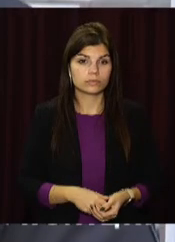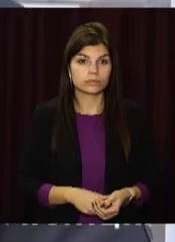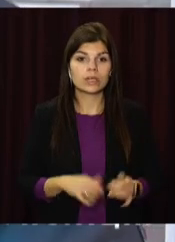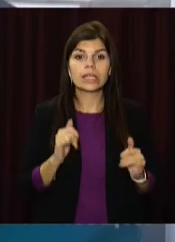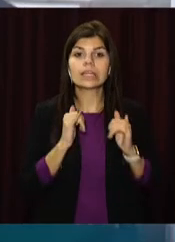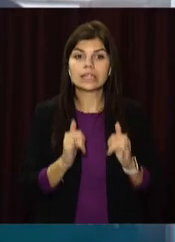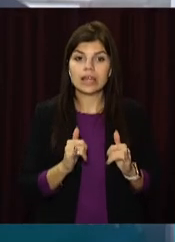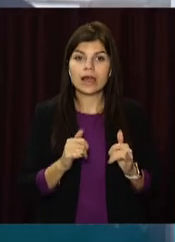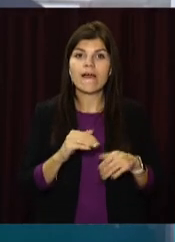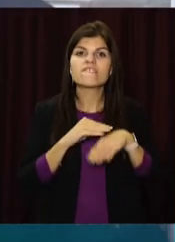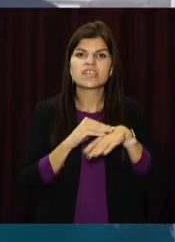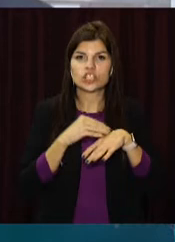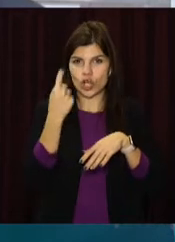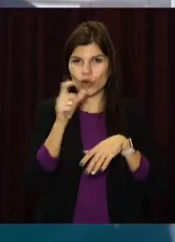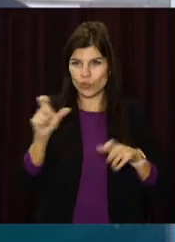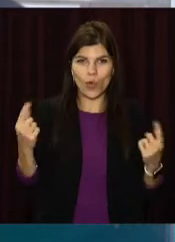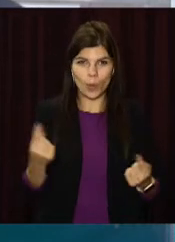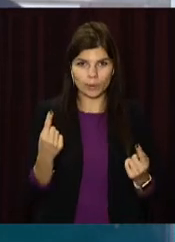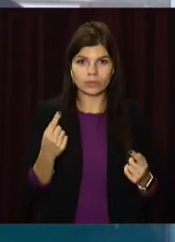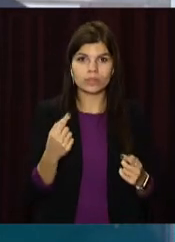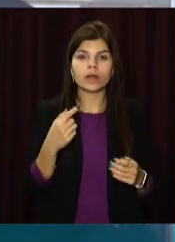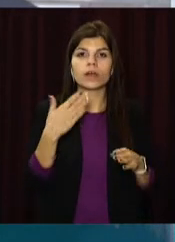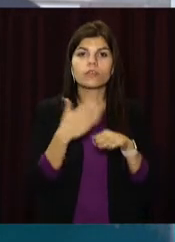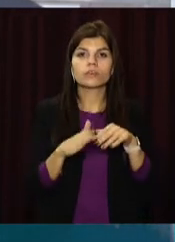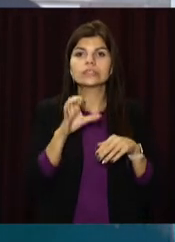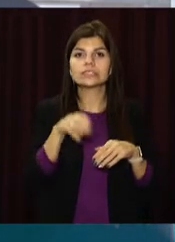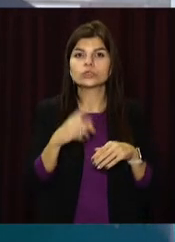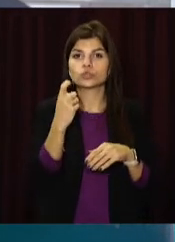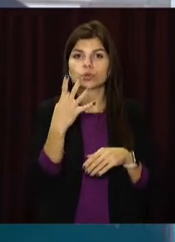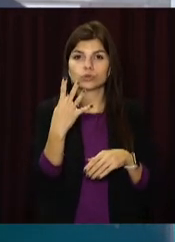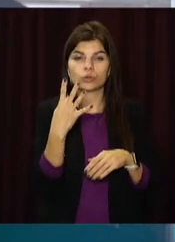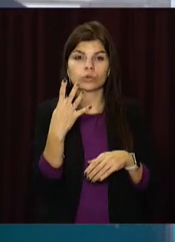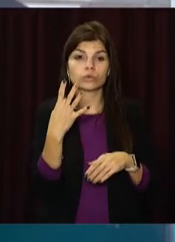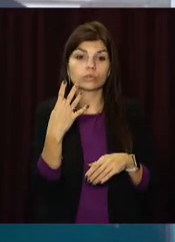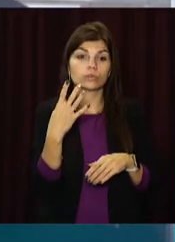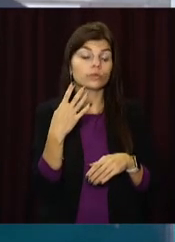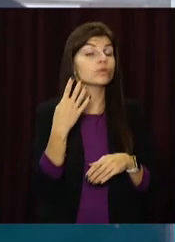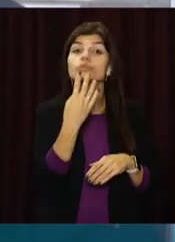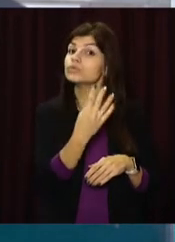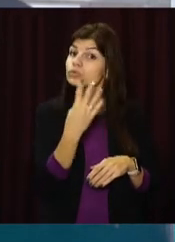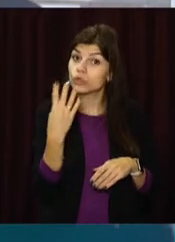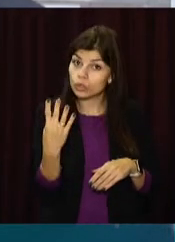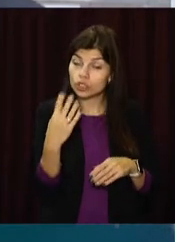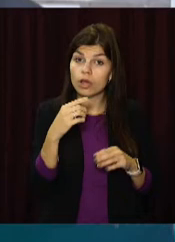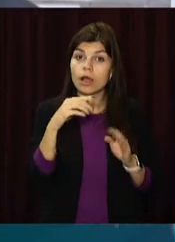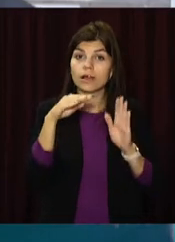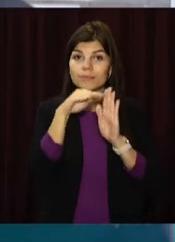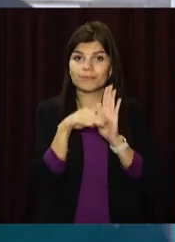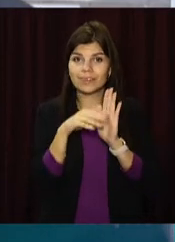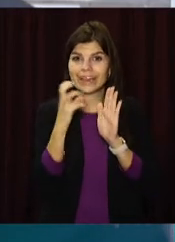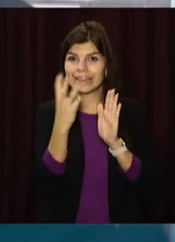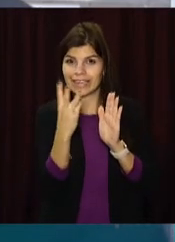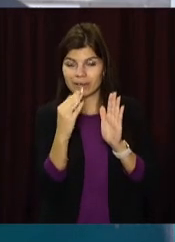Для фізичних осіб відповідальність за частиною першої статті 44 прим. 3